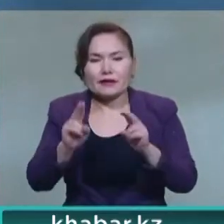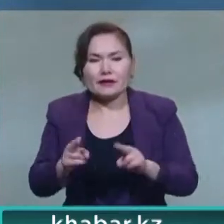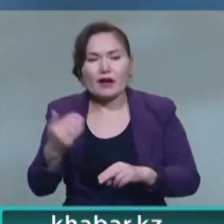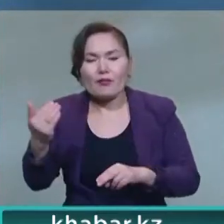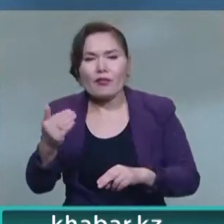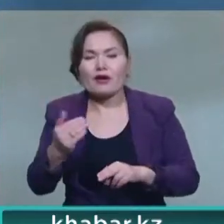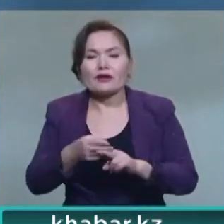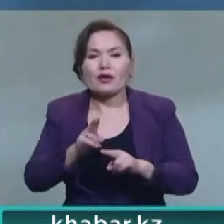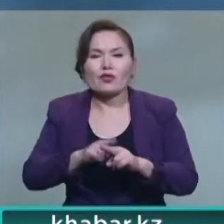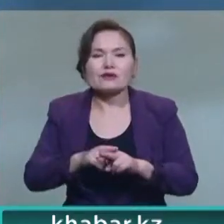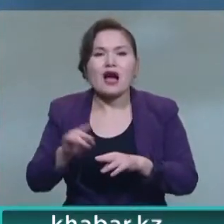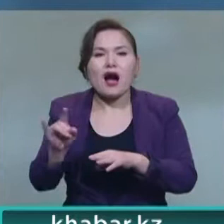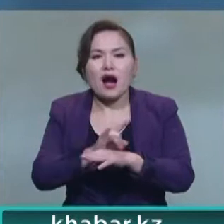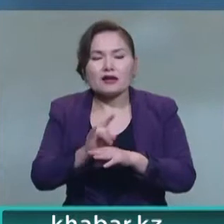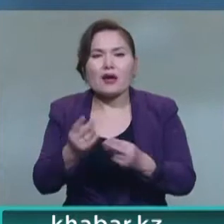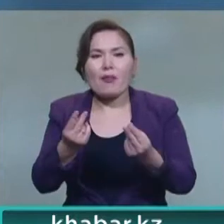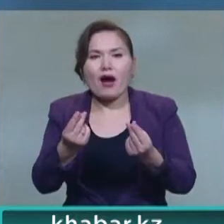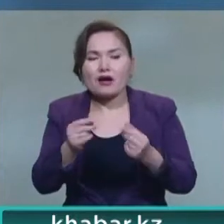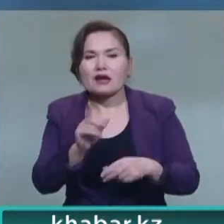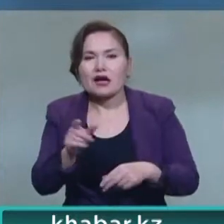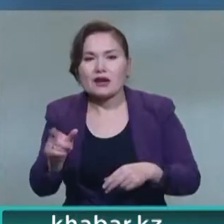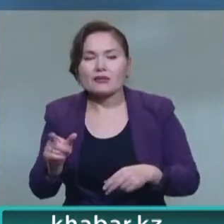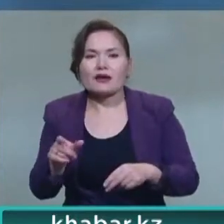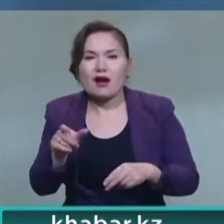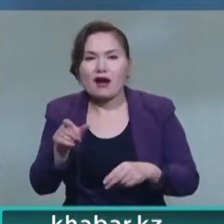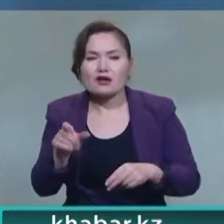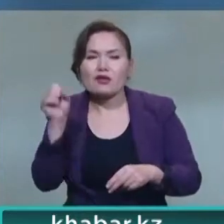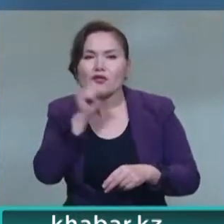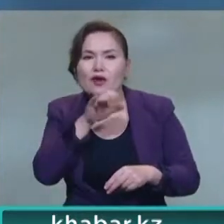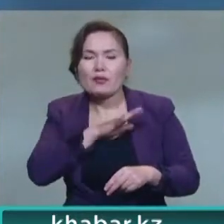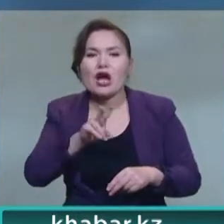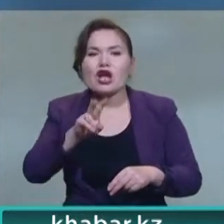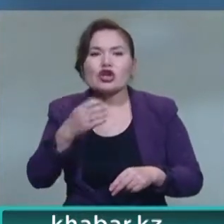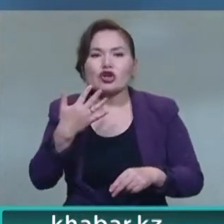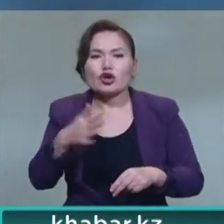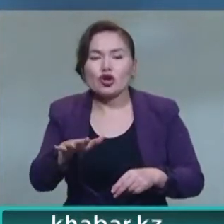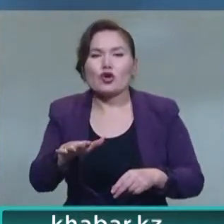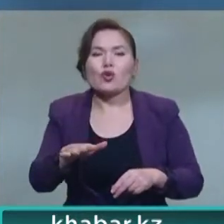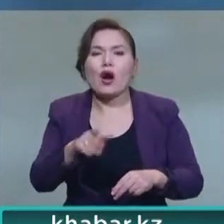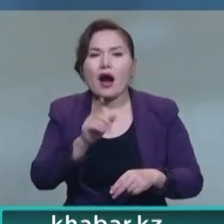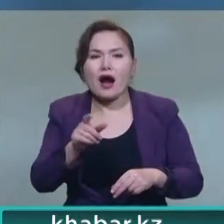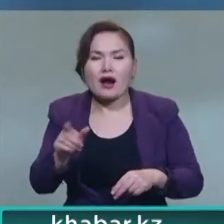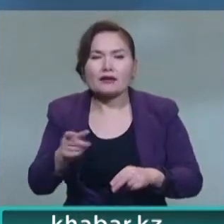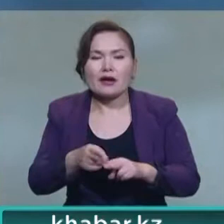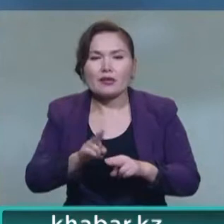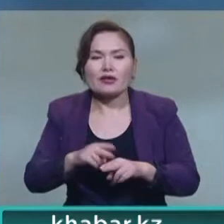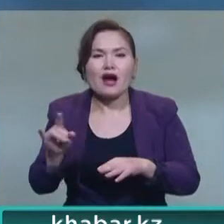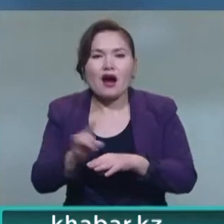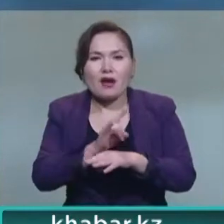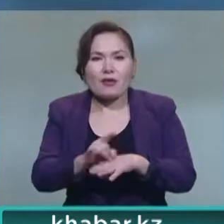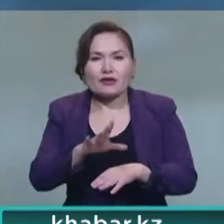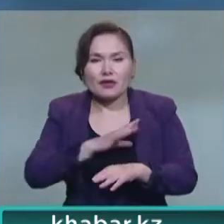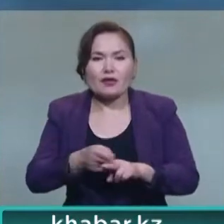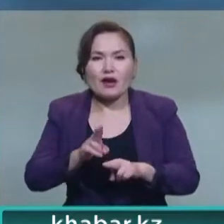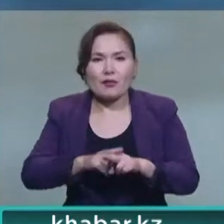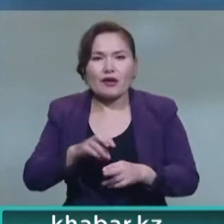жамылады. Зардап шеккендер қатарында миллионнан айырылғандар да бар. Биыл 250-ден астам алаяқтық дерек анықталған. Бұл тек